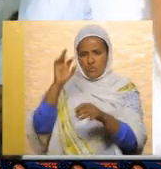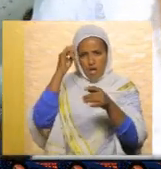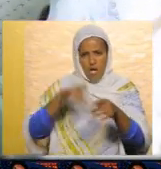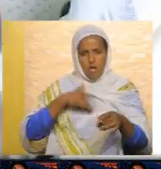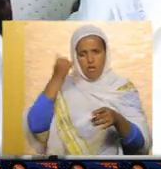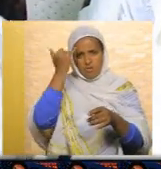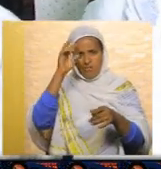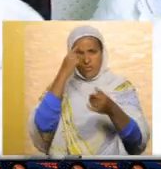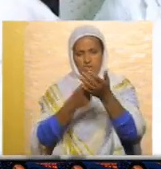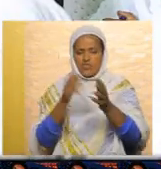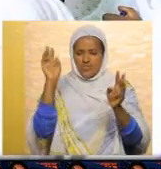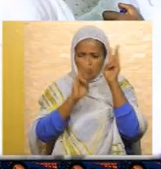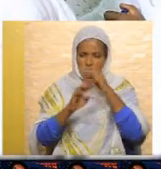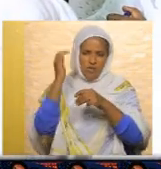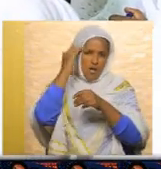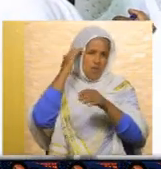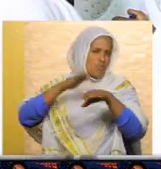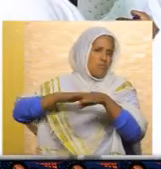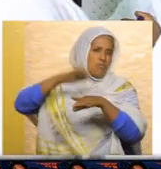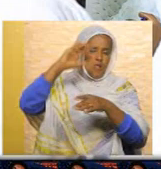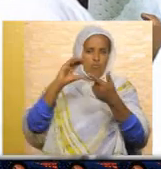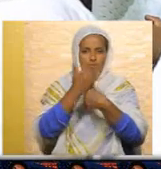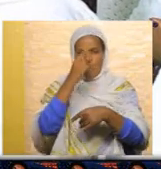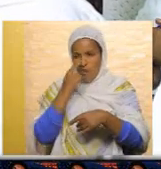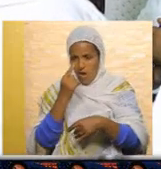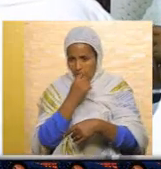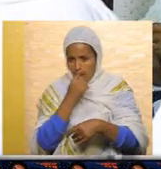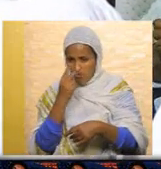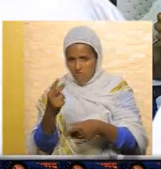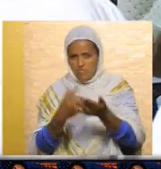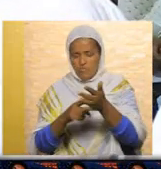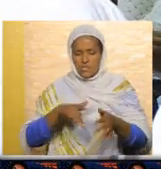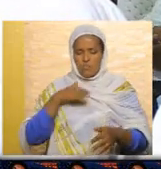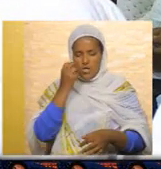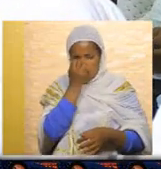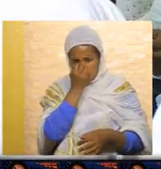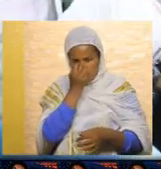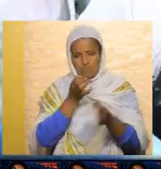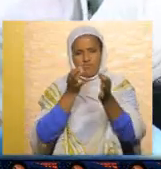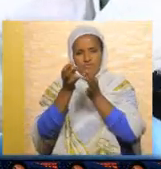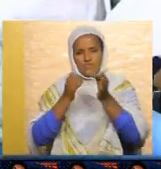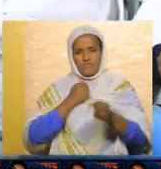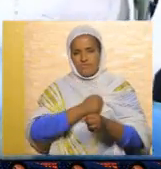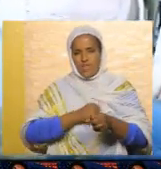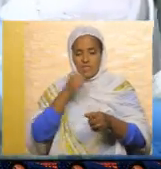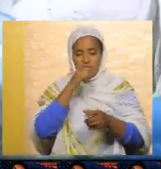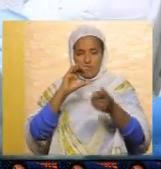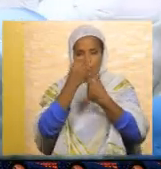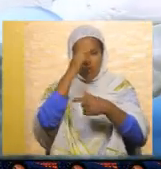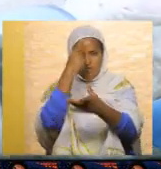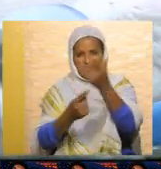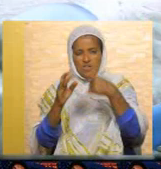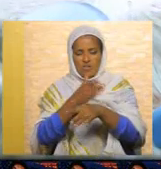እንዳይጠየፏቸው በማሰብ የሚያዩት አሰር ብቻ ከህሊና በላይ መሆኑን በአይንማኝነት በስሜት እንባ እየተናነቃቸው በመግለጽ ከሴትነት